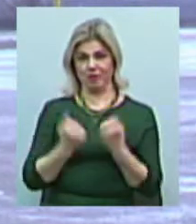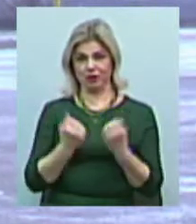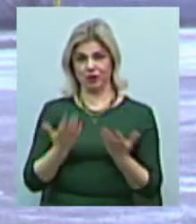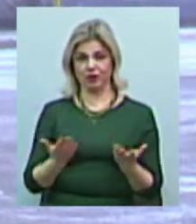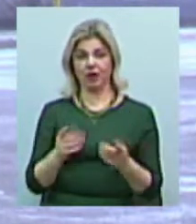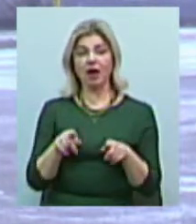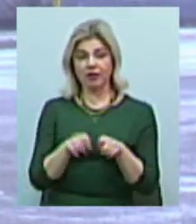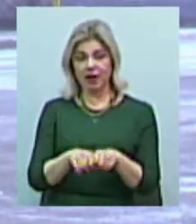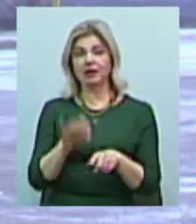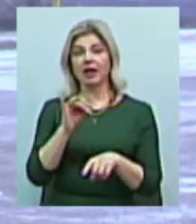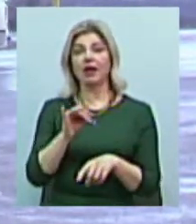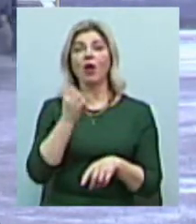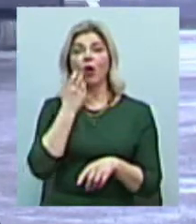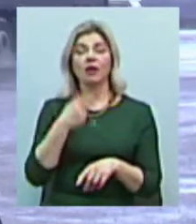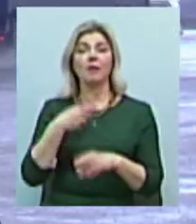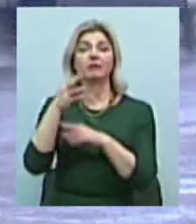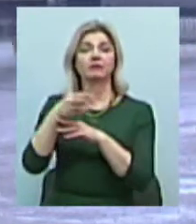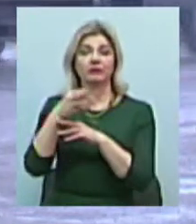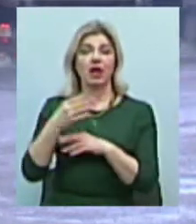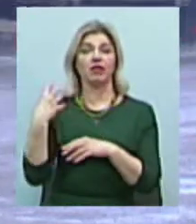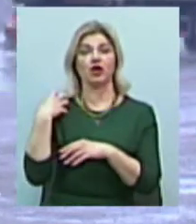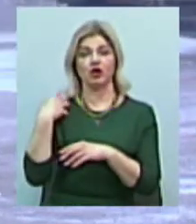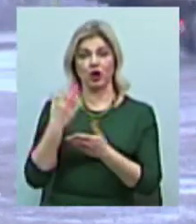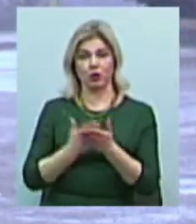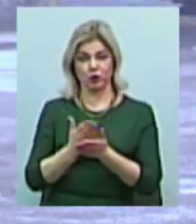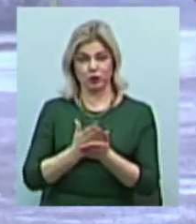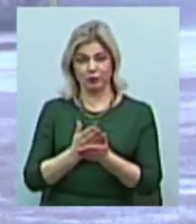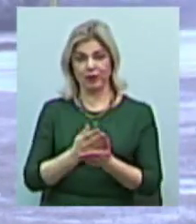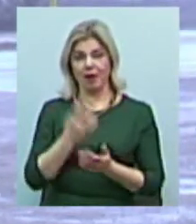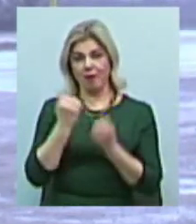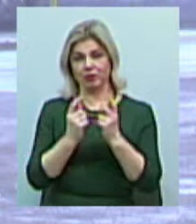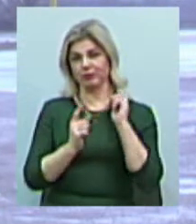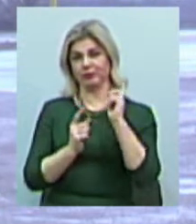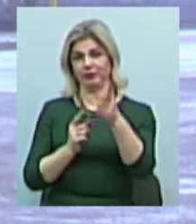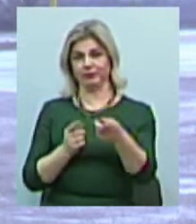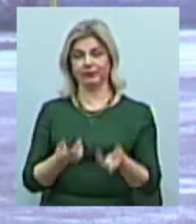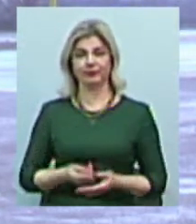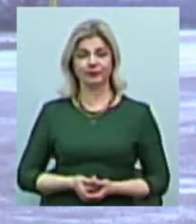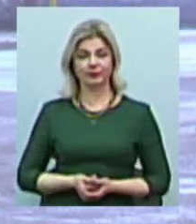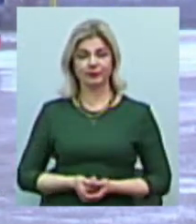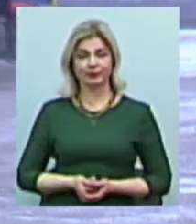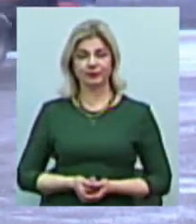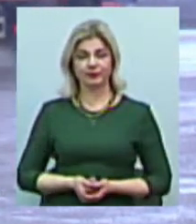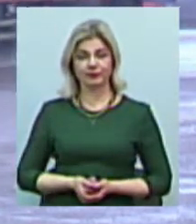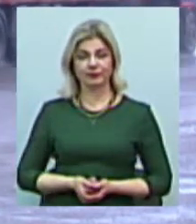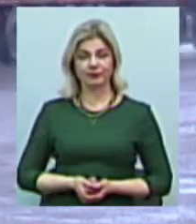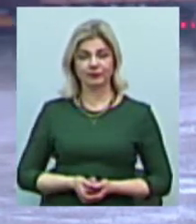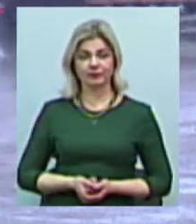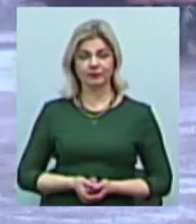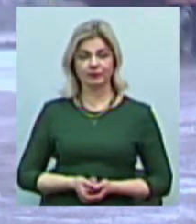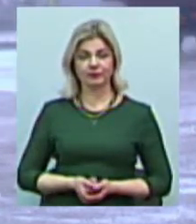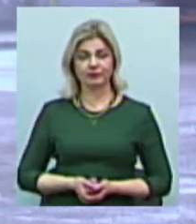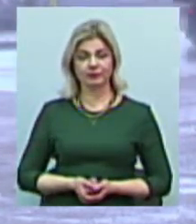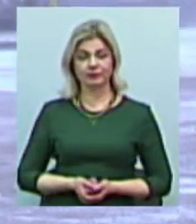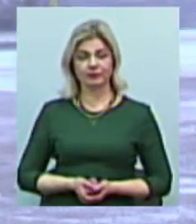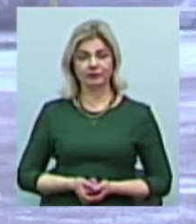Ось те ж саме відбувається, поки ми спілкуємося із начальником служби автодоріг у Миколаївській області. Це всі підрядники, які